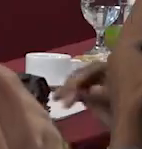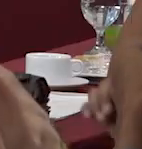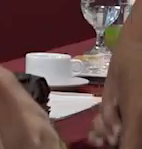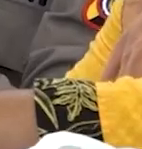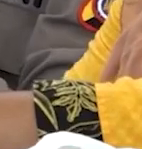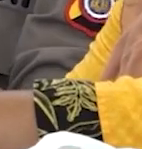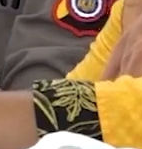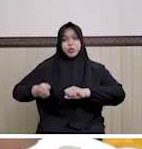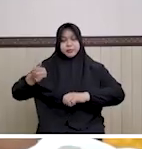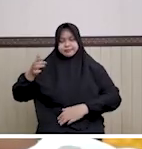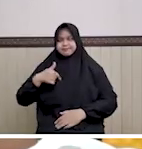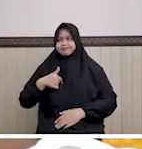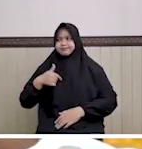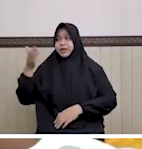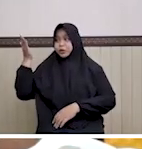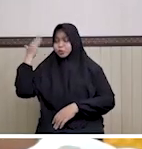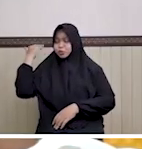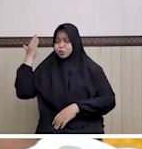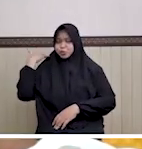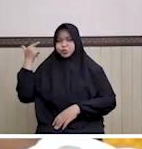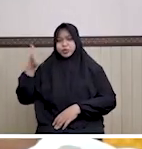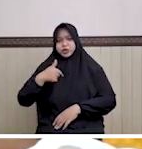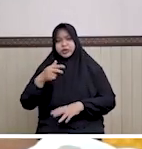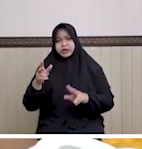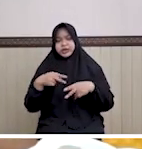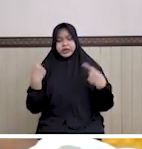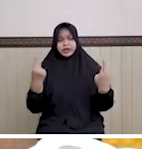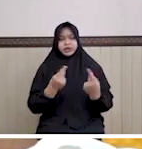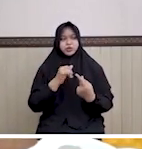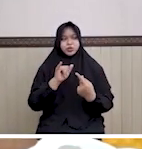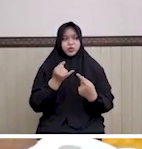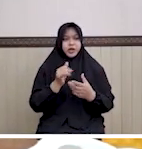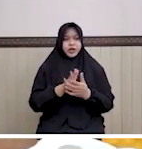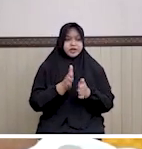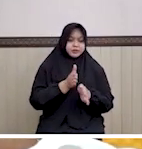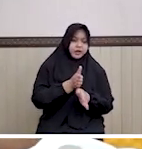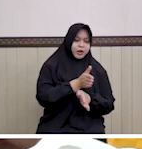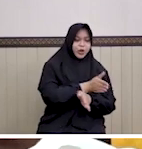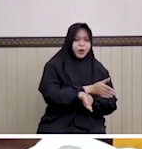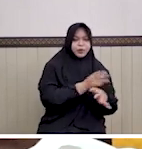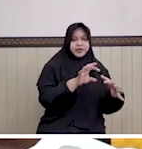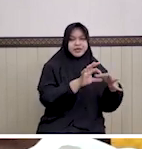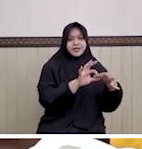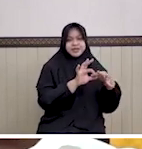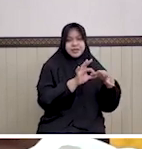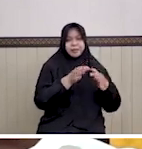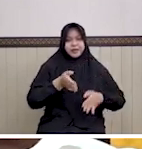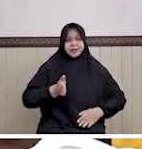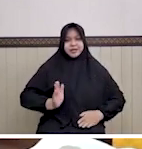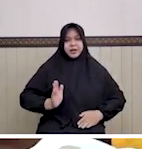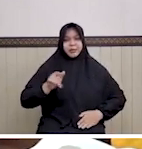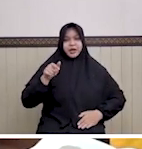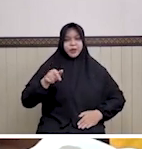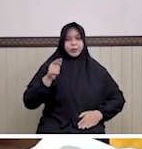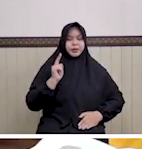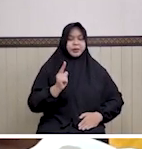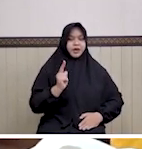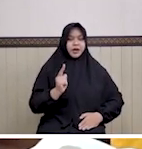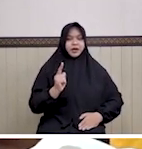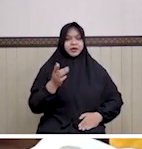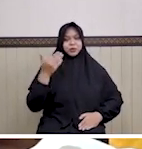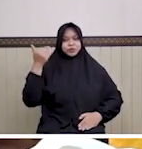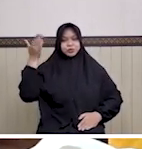itu pada saat itu turun kita juga belum kerjasama dengan Sigap itu memang